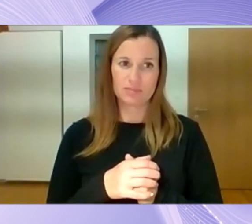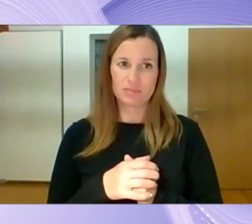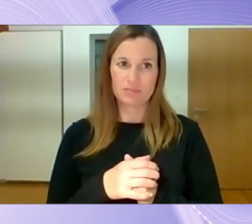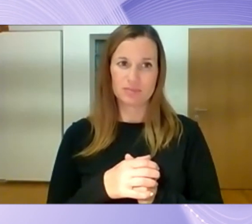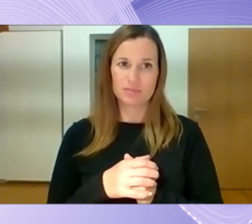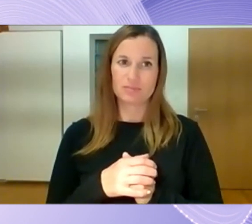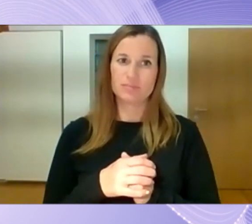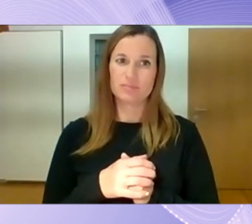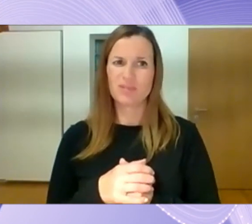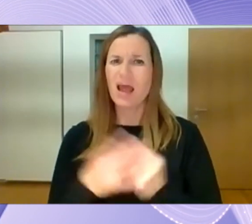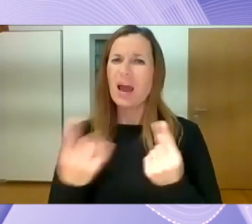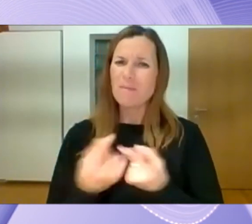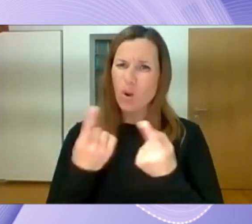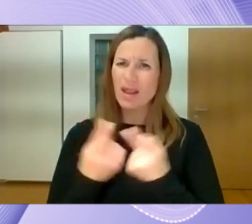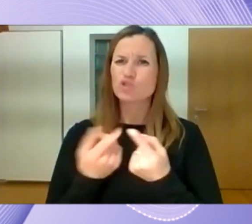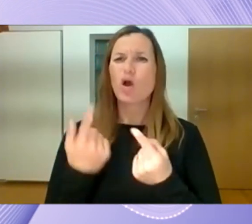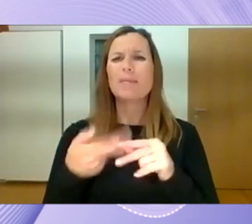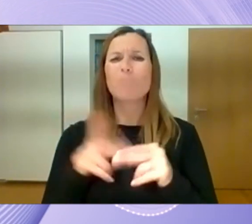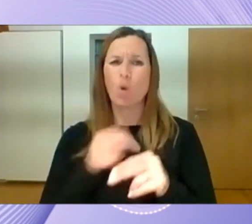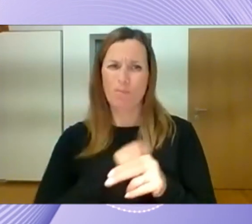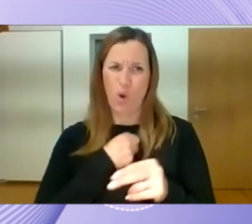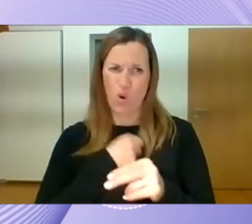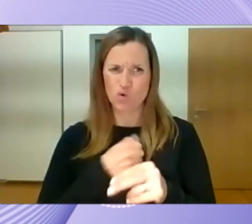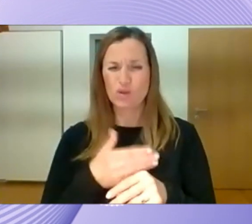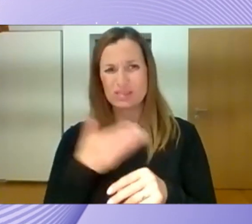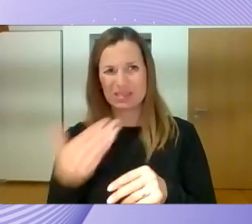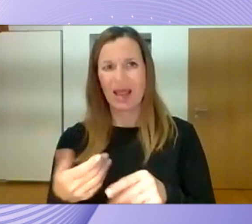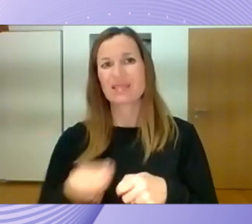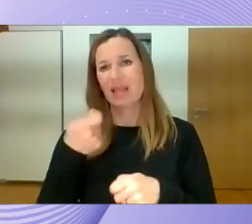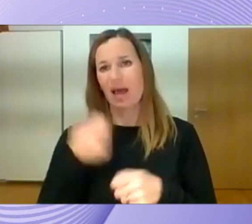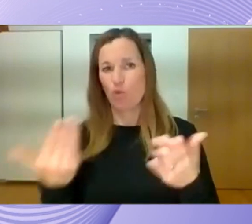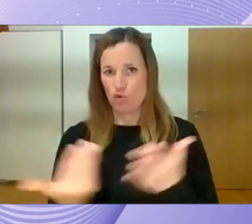Na bolečo ali bolj bolno stran nastavimo novo jogi rjuho.